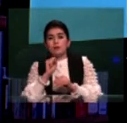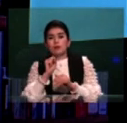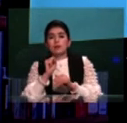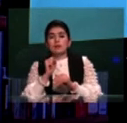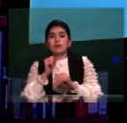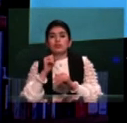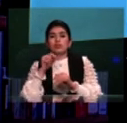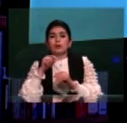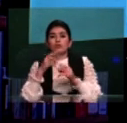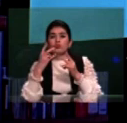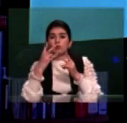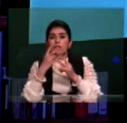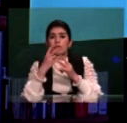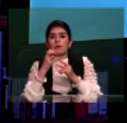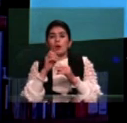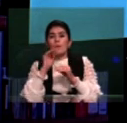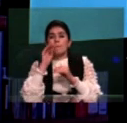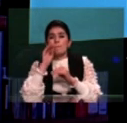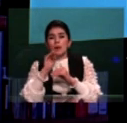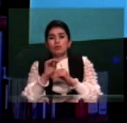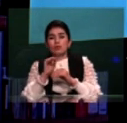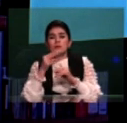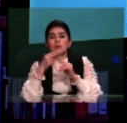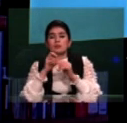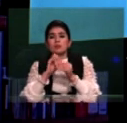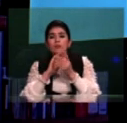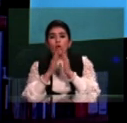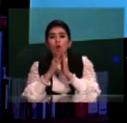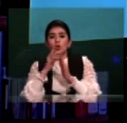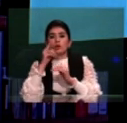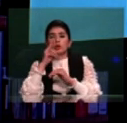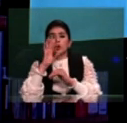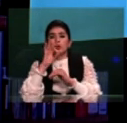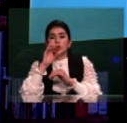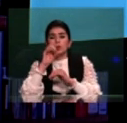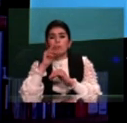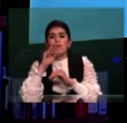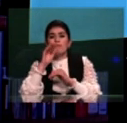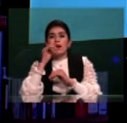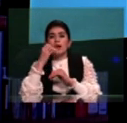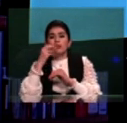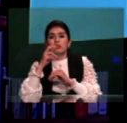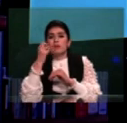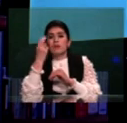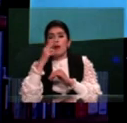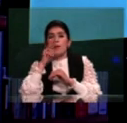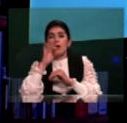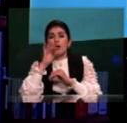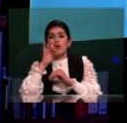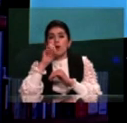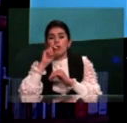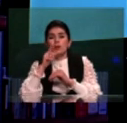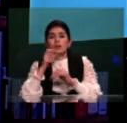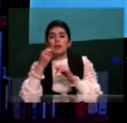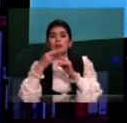параметра. Здесь необходимо поставить совместный доступ к файлу. Здесь устанавливаются два пароля. Один пароль